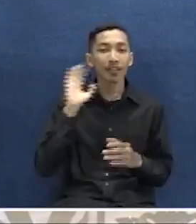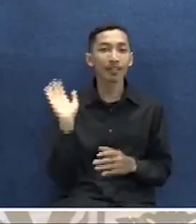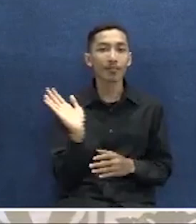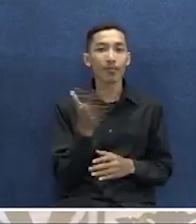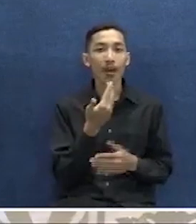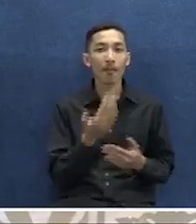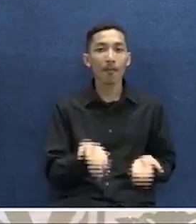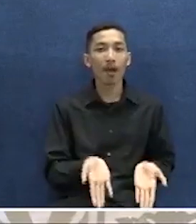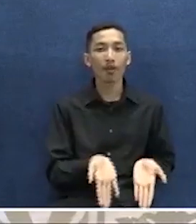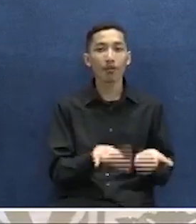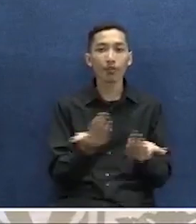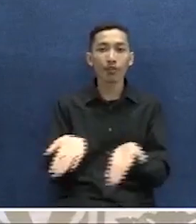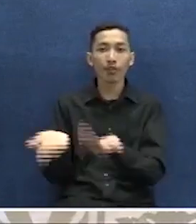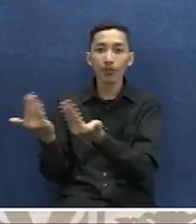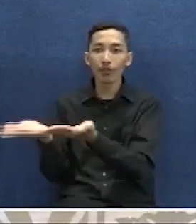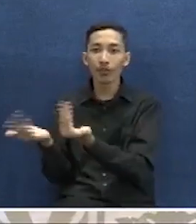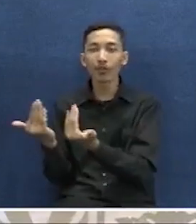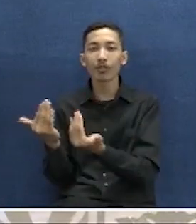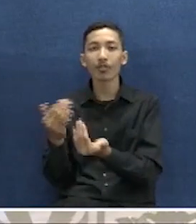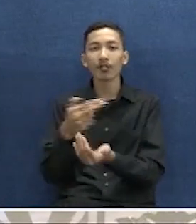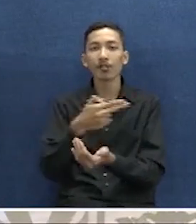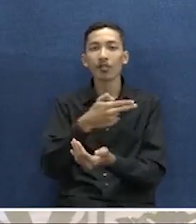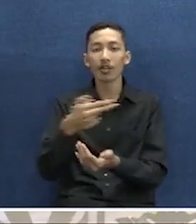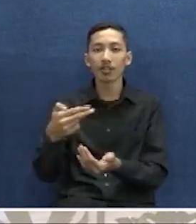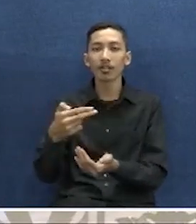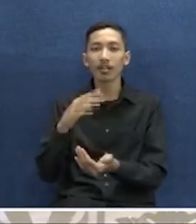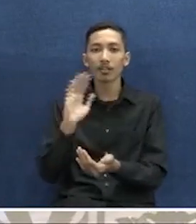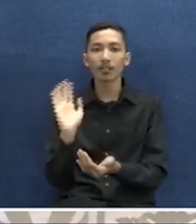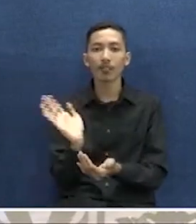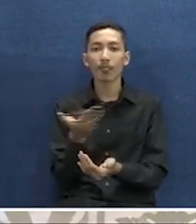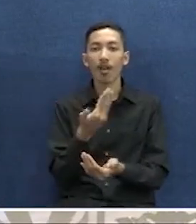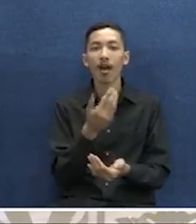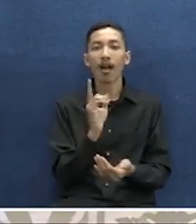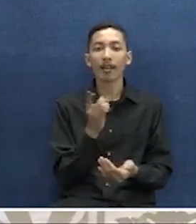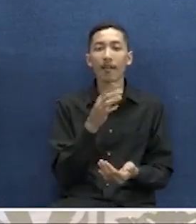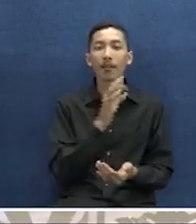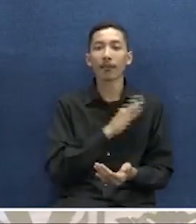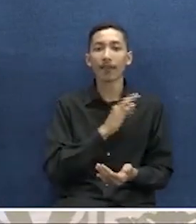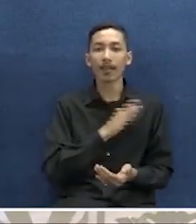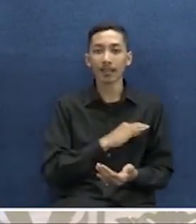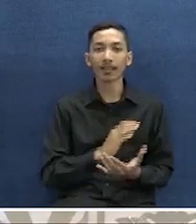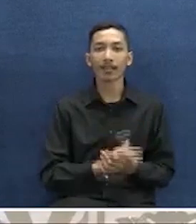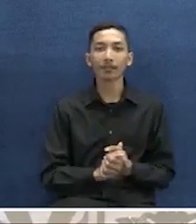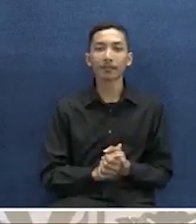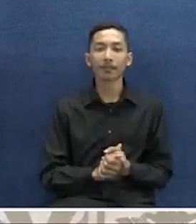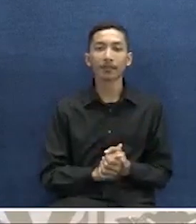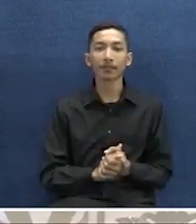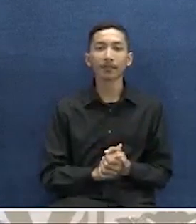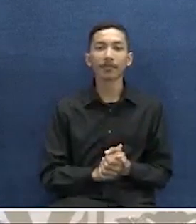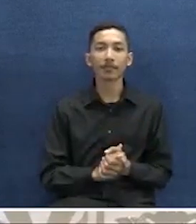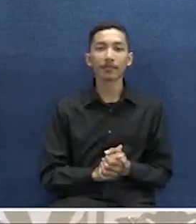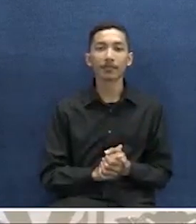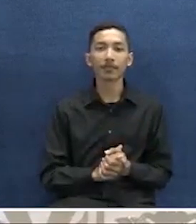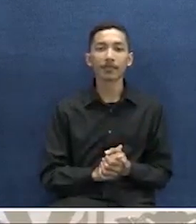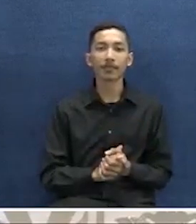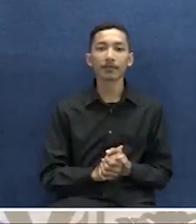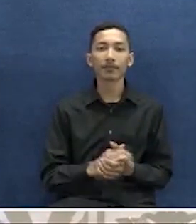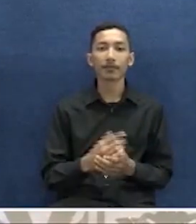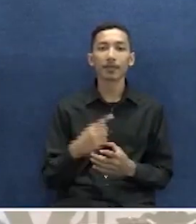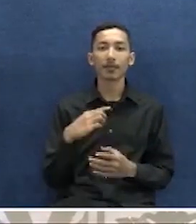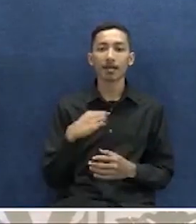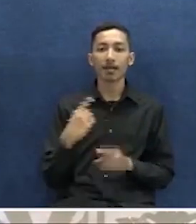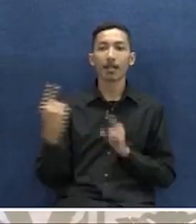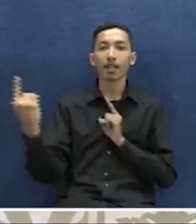dibangun dengan hal-hal yang berlandaskan manfaat bisa jadi titik temu antara aku kamu dia dan mereka